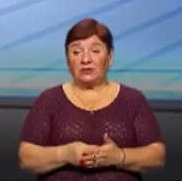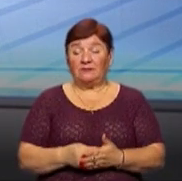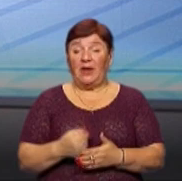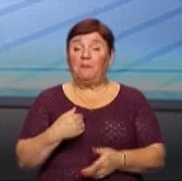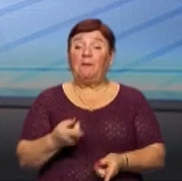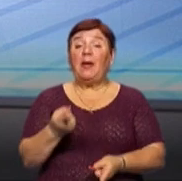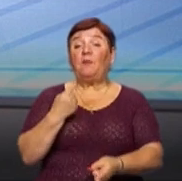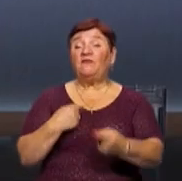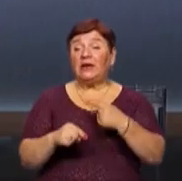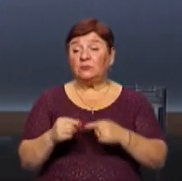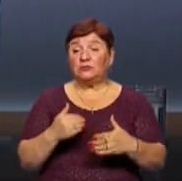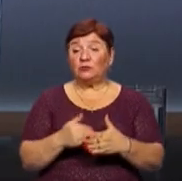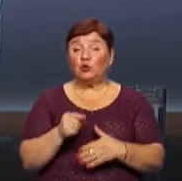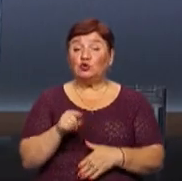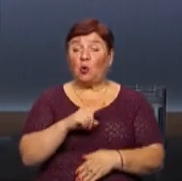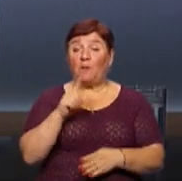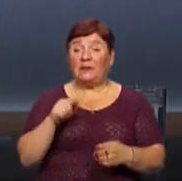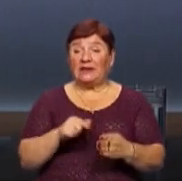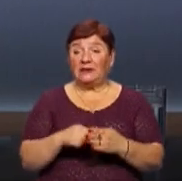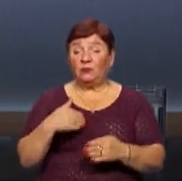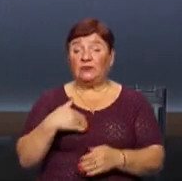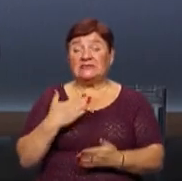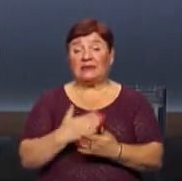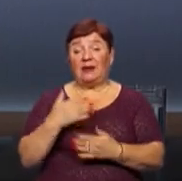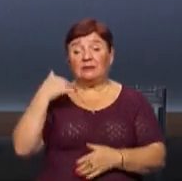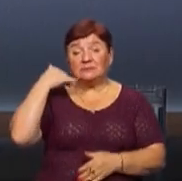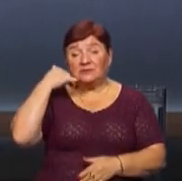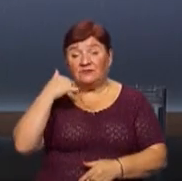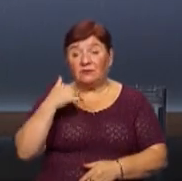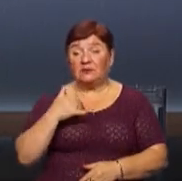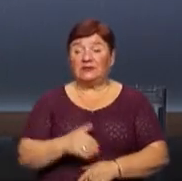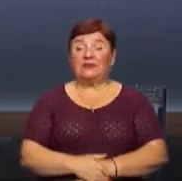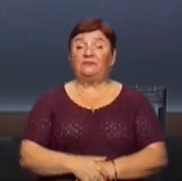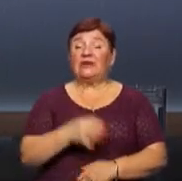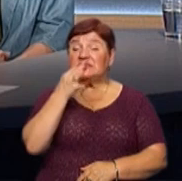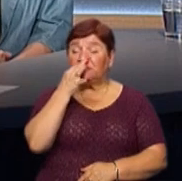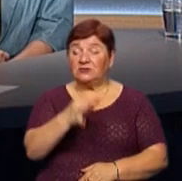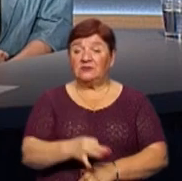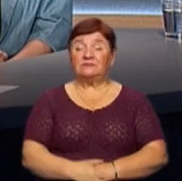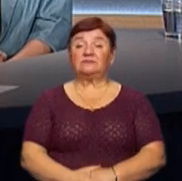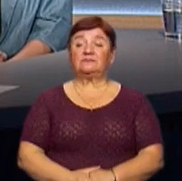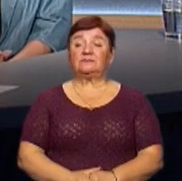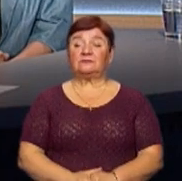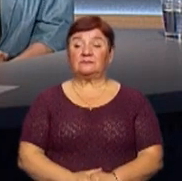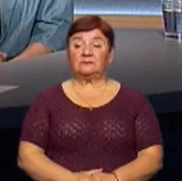ще повернемося до цього питання. А у нас є телефонний дзвіночок. Доброго вечора, ви в ефірі. Кажіть, будь ласка.